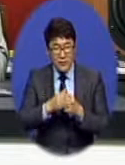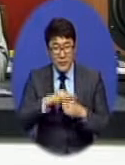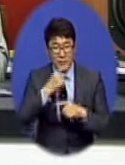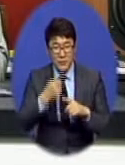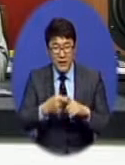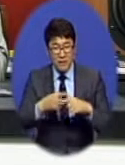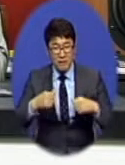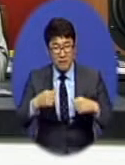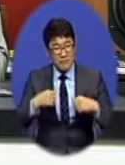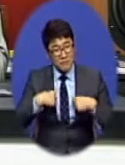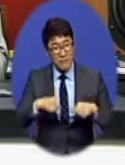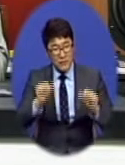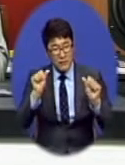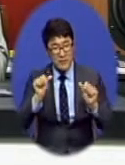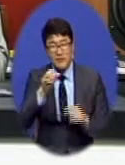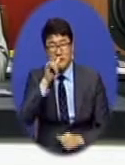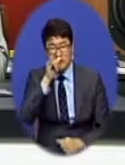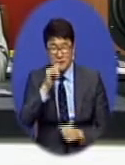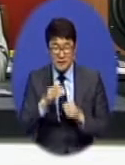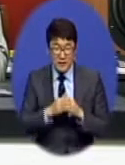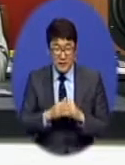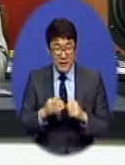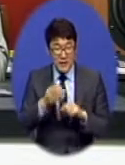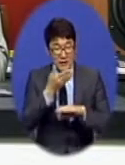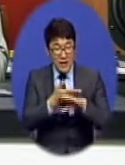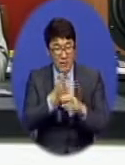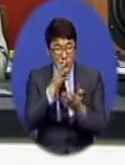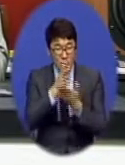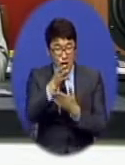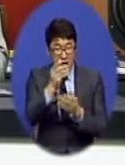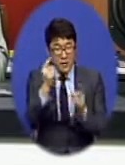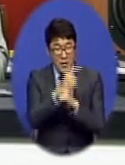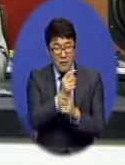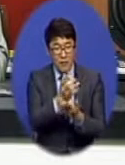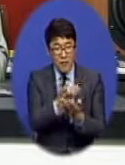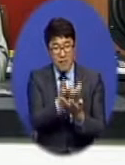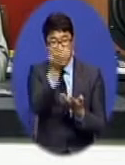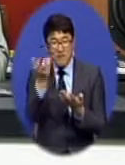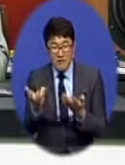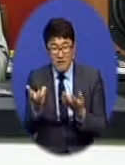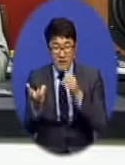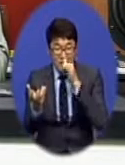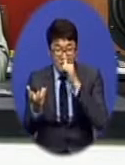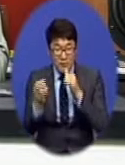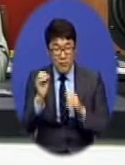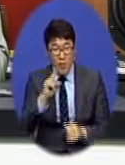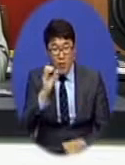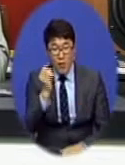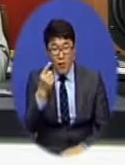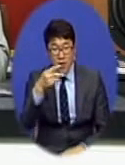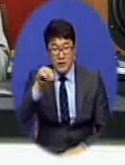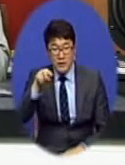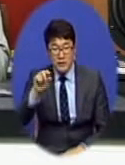그 파장을 했어요. 아이쿠. 그래가지고 다른 과로 갔는데 네네. 그 오디션 보는 그런